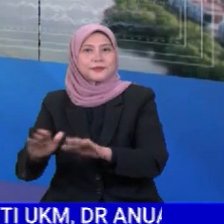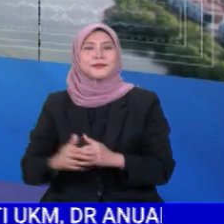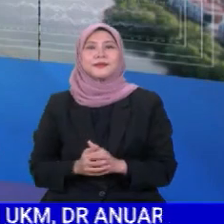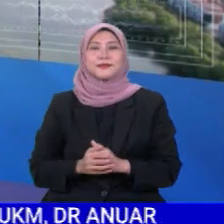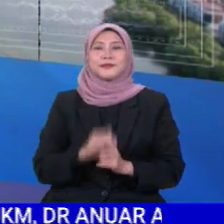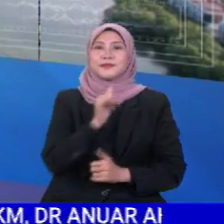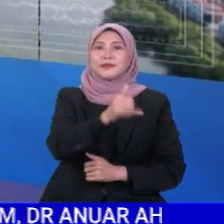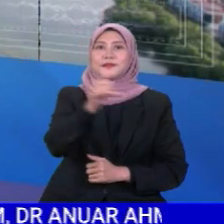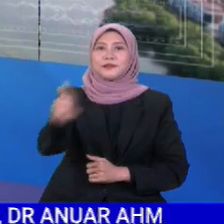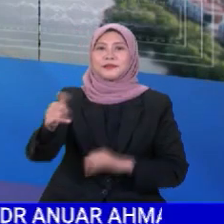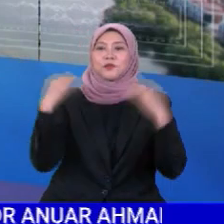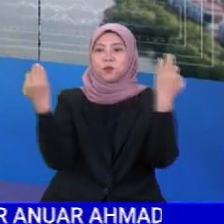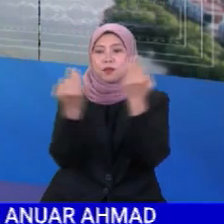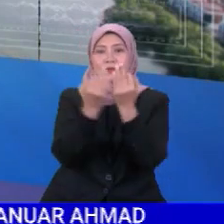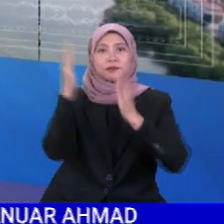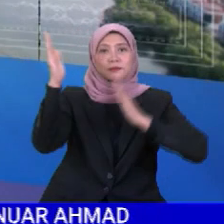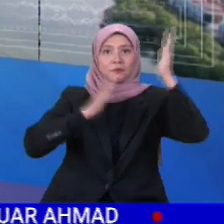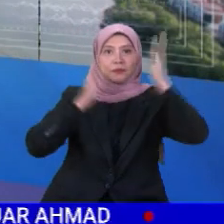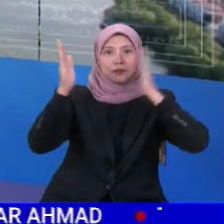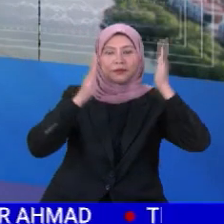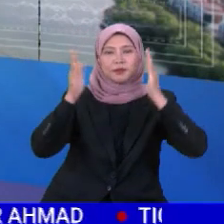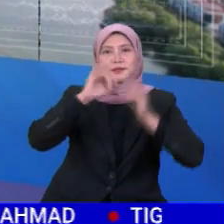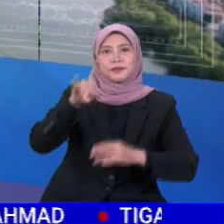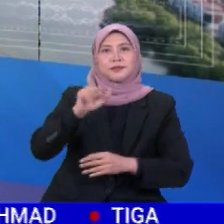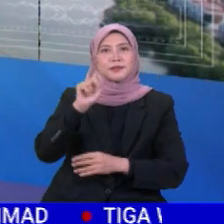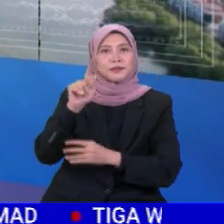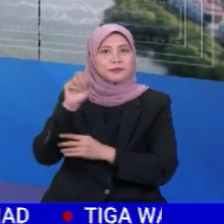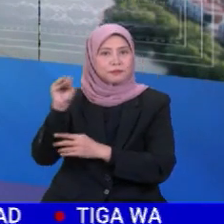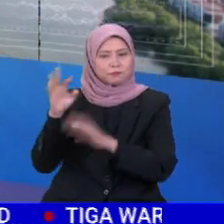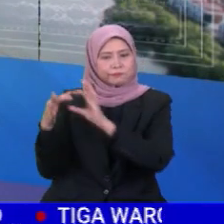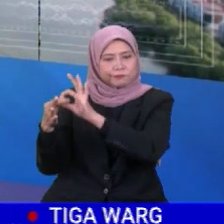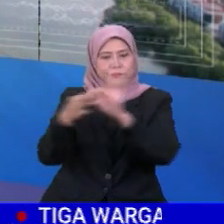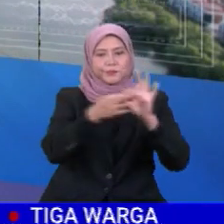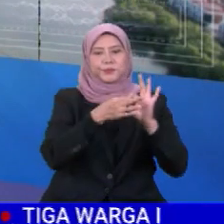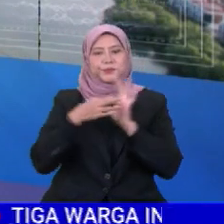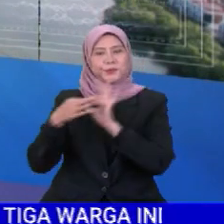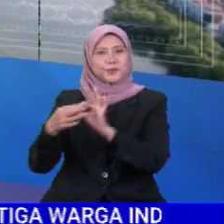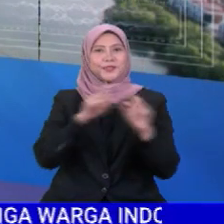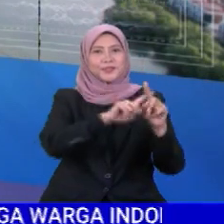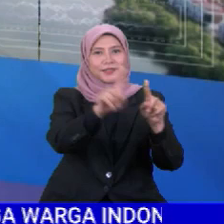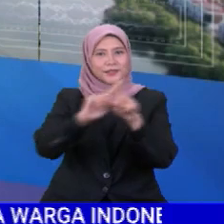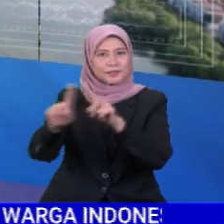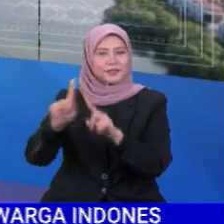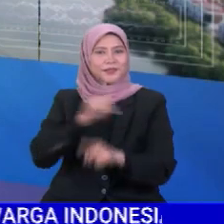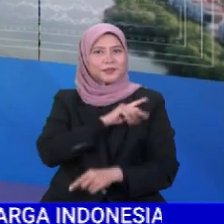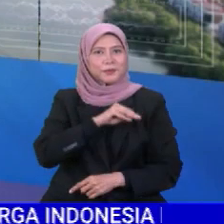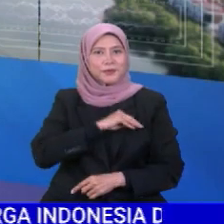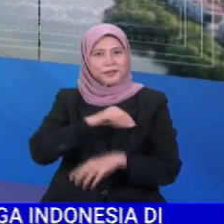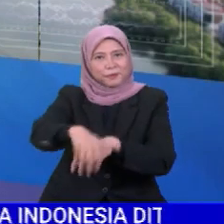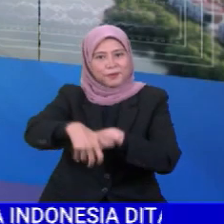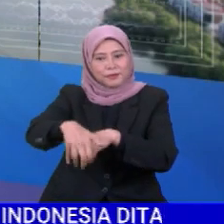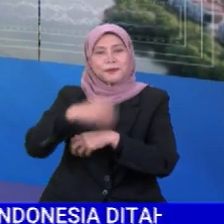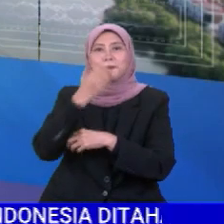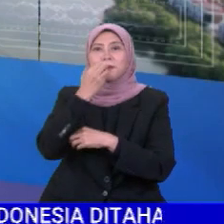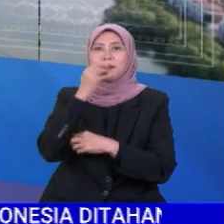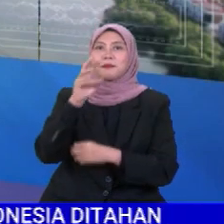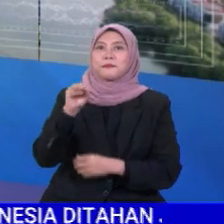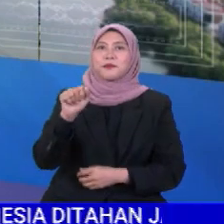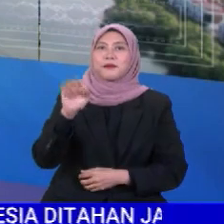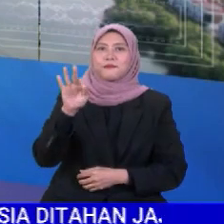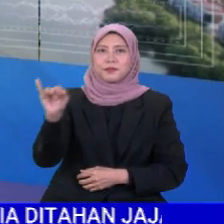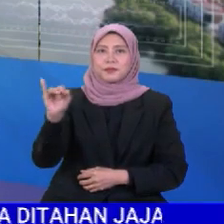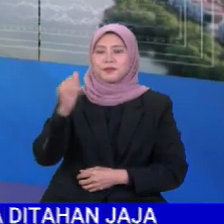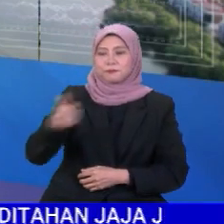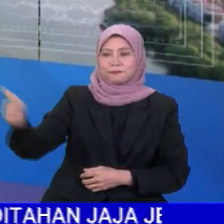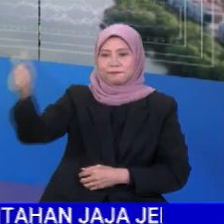Jelajah Aspirasi Keluarga Malaysia JAKM Sabah menyaksikan kerjasama erat pelbagai kementerian dengan Kementerian Pertanian dan Industri Makanan MAFI sebagai